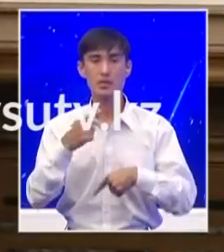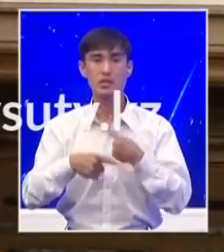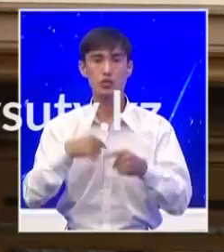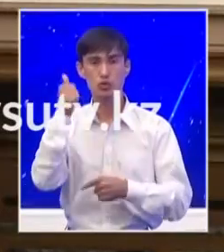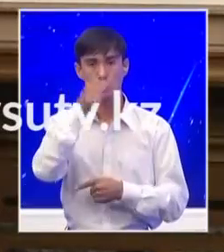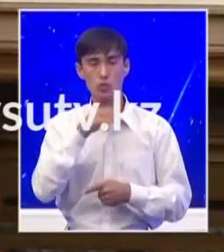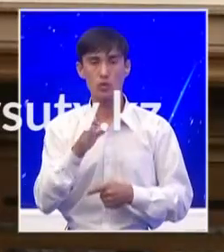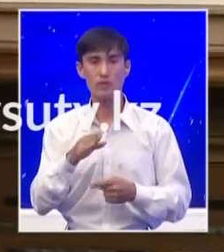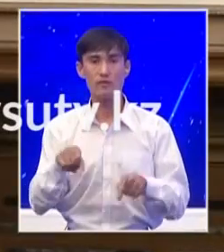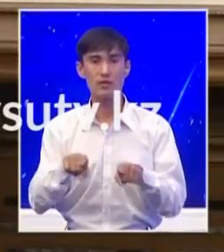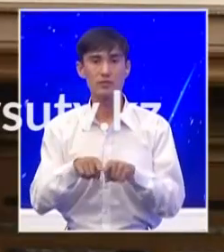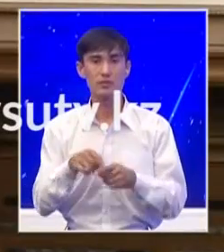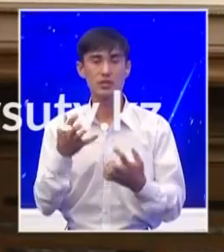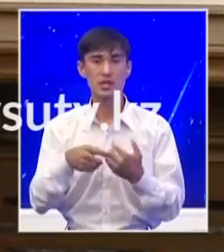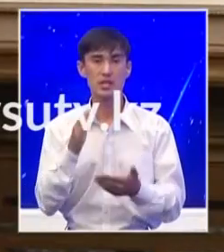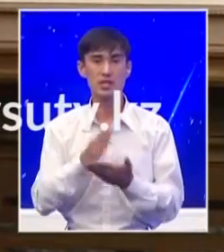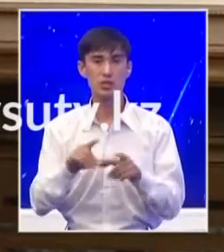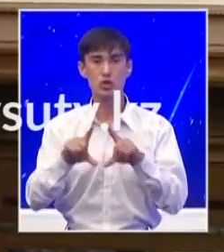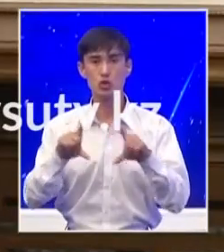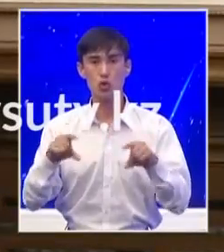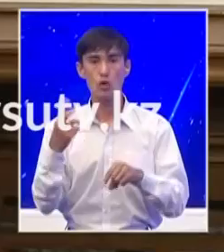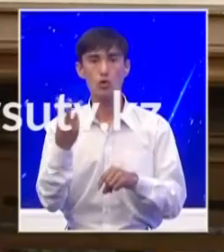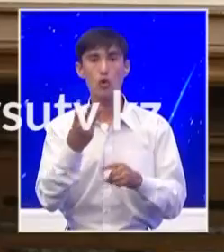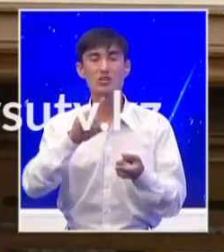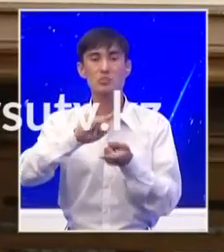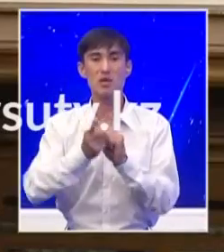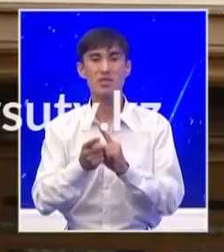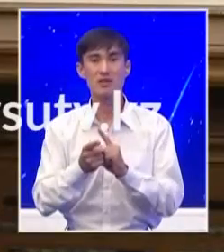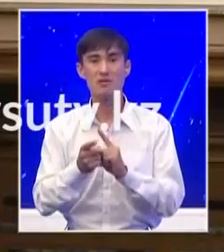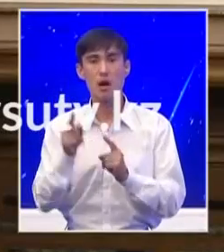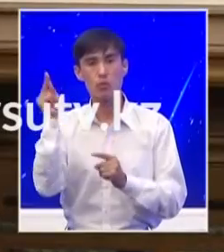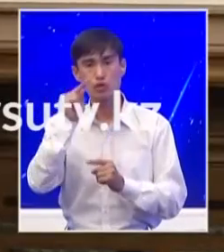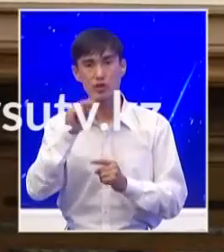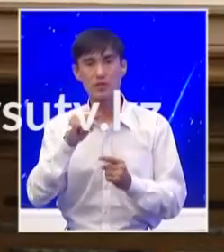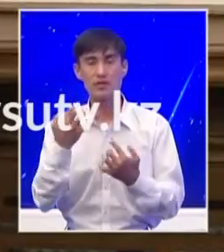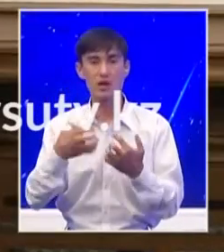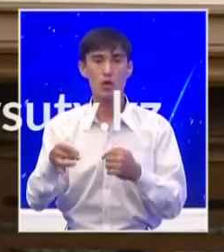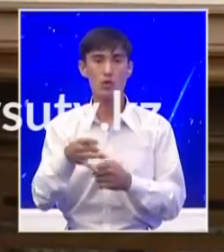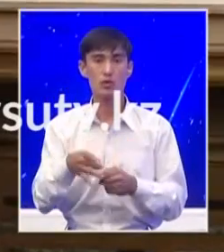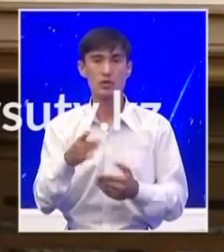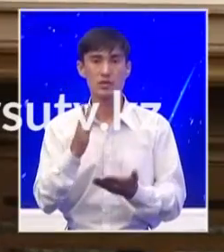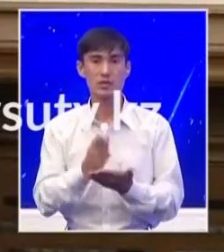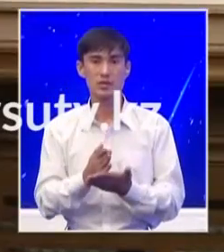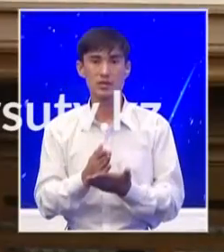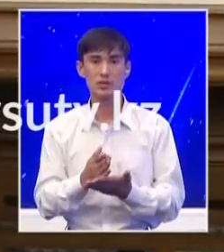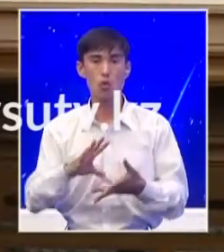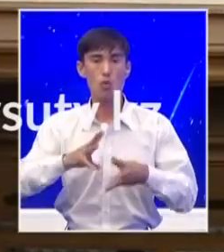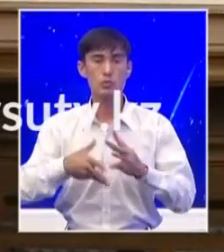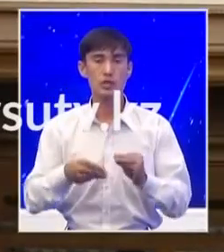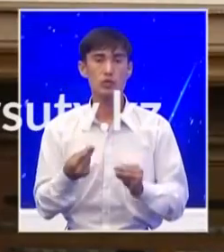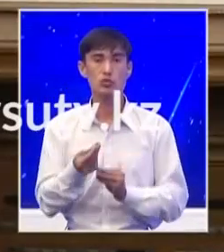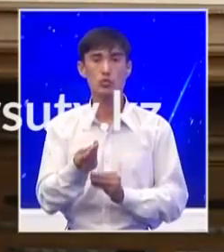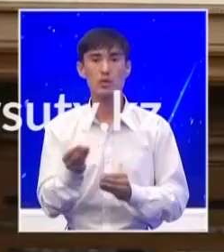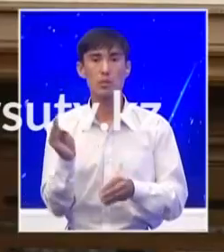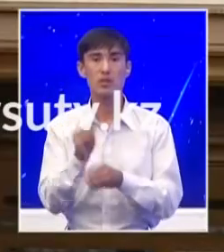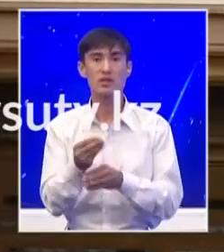этом числе есть и школы, поскольку трехсменное обучение в некоторых районах все еще имеет место. Общая сумма дополнительного